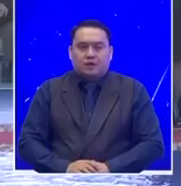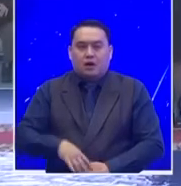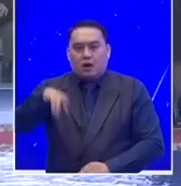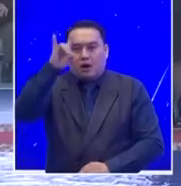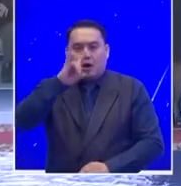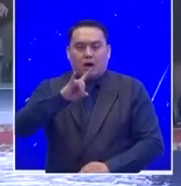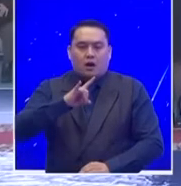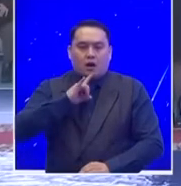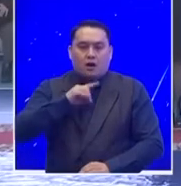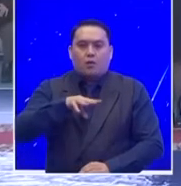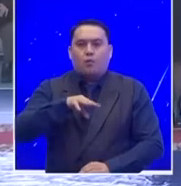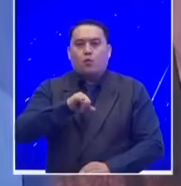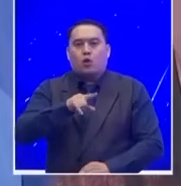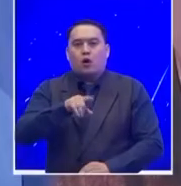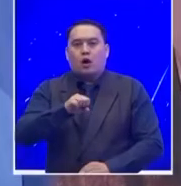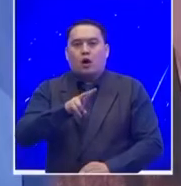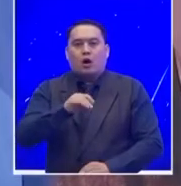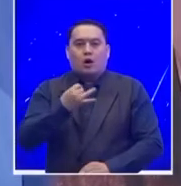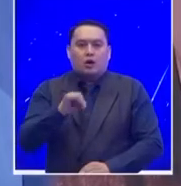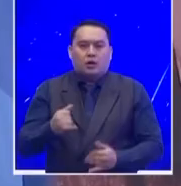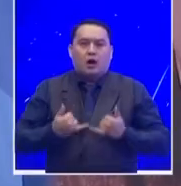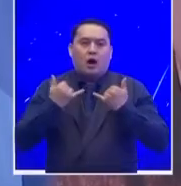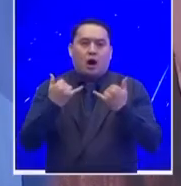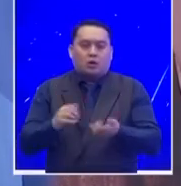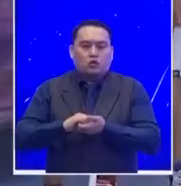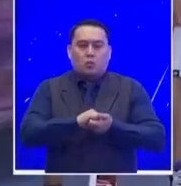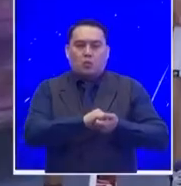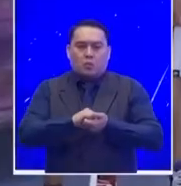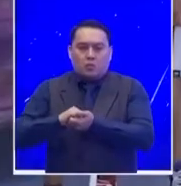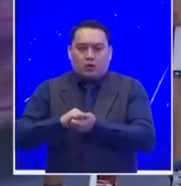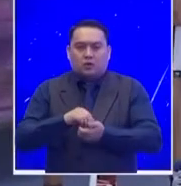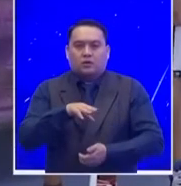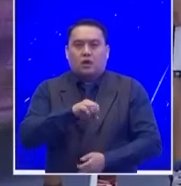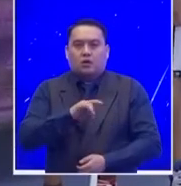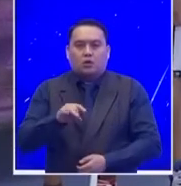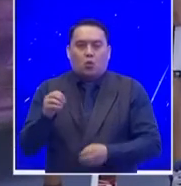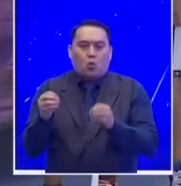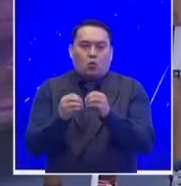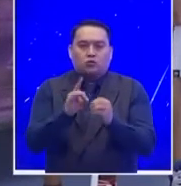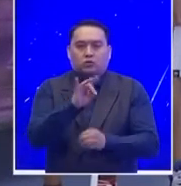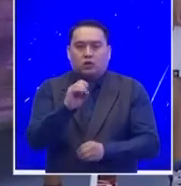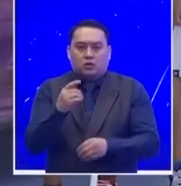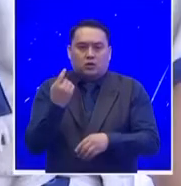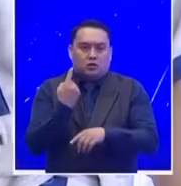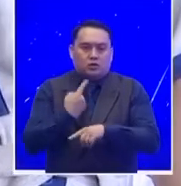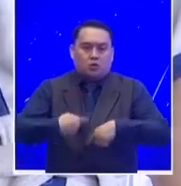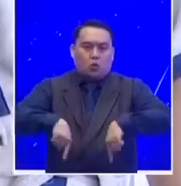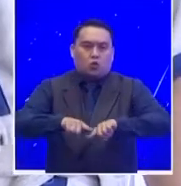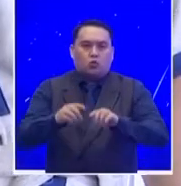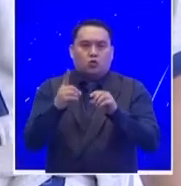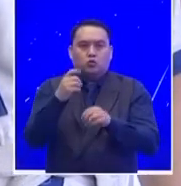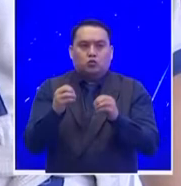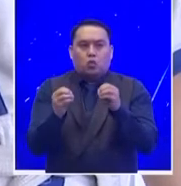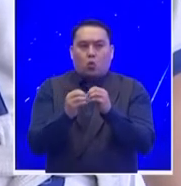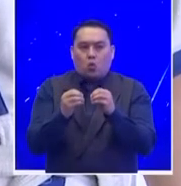Қазақтың мұзбалақ ақыны Мұқағали Мақатаевты еске алуға арналған балуандар бәсекесі биыл Талғарда 10-ші мәрте ұйымдастырылып отыр. 310 спортшы 9